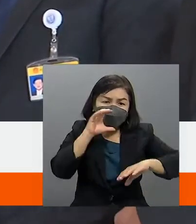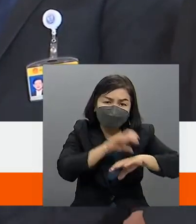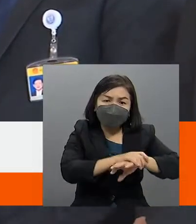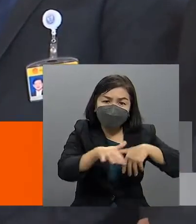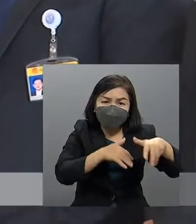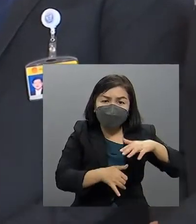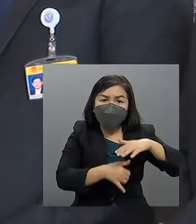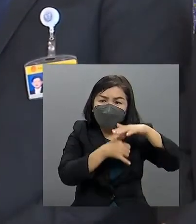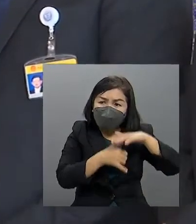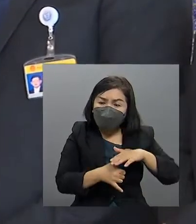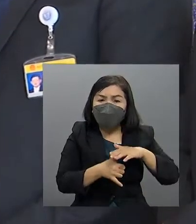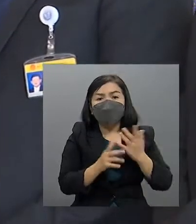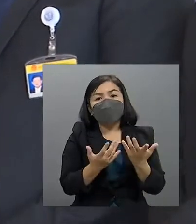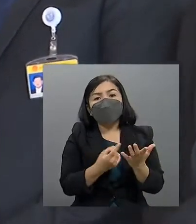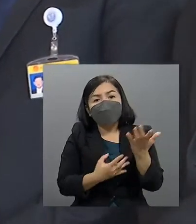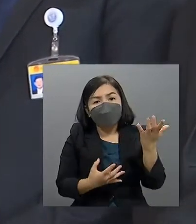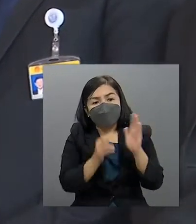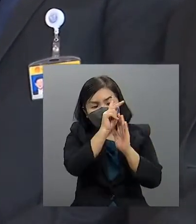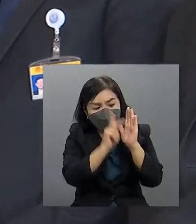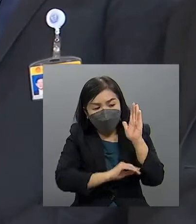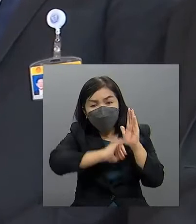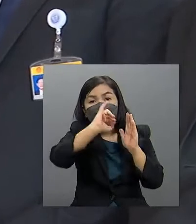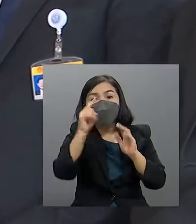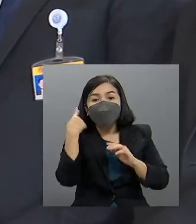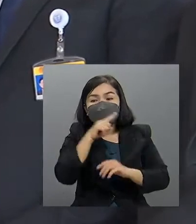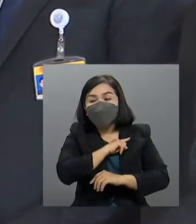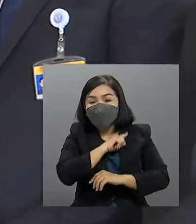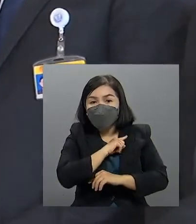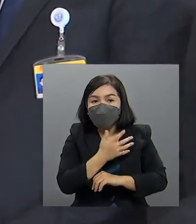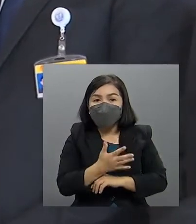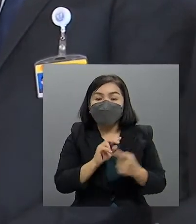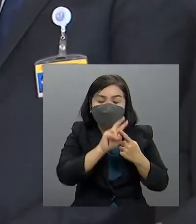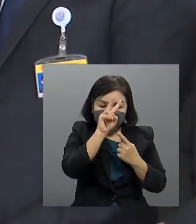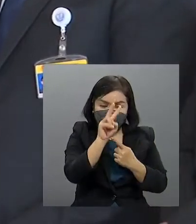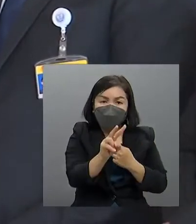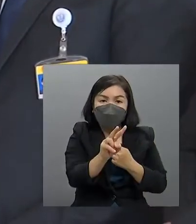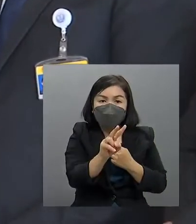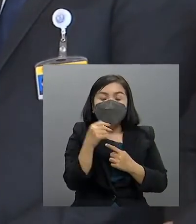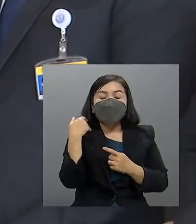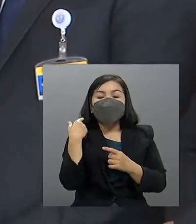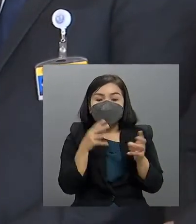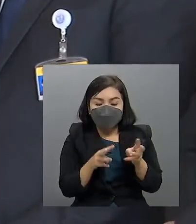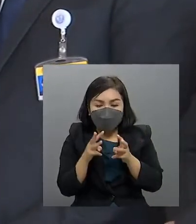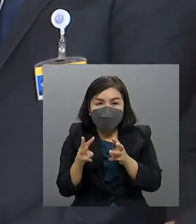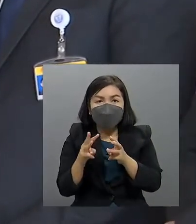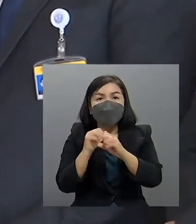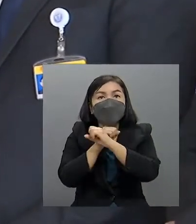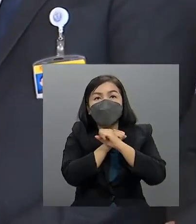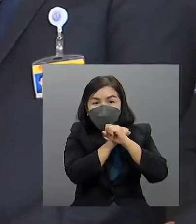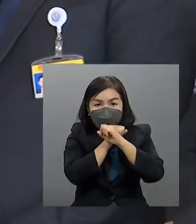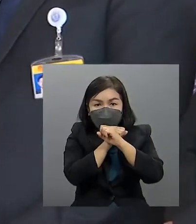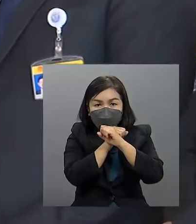หมซึ่งอาจจะต้องหาผู้รับผิดชอบต่อไปอันที่สองเราจะมีแนวทางในการป้องกันไม่ให้เรื่อง